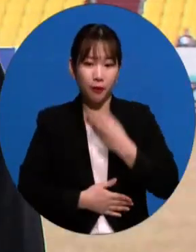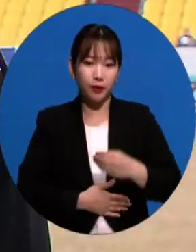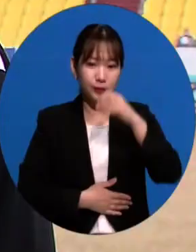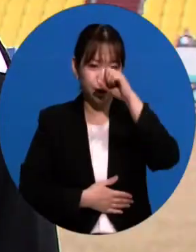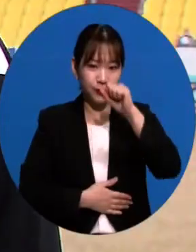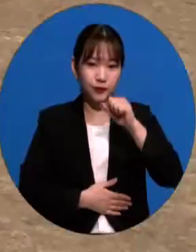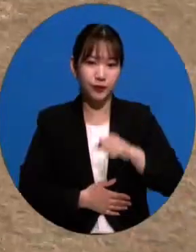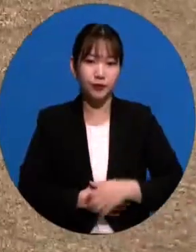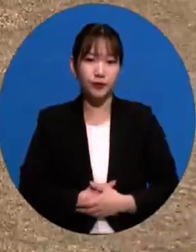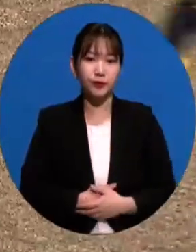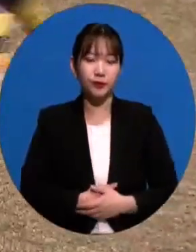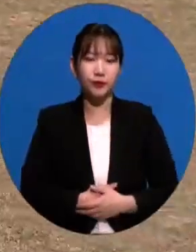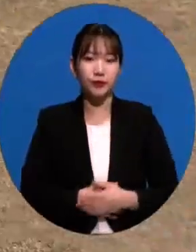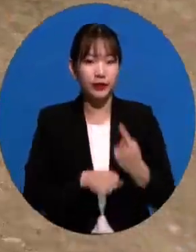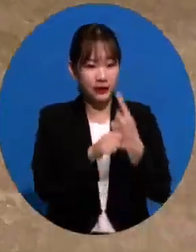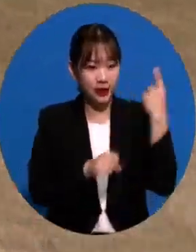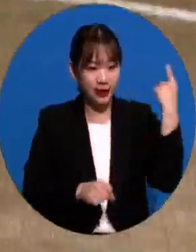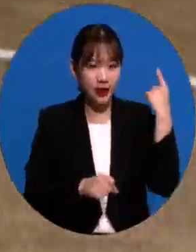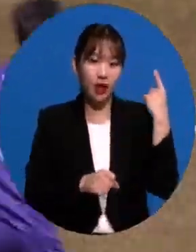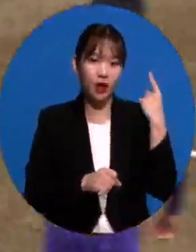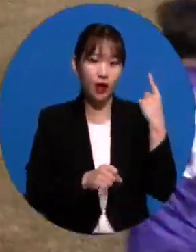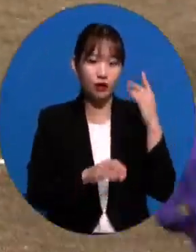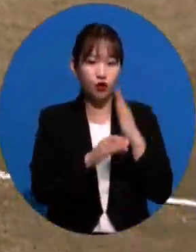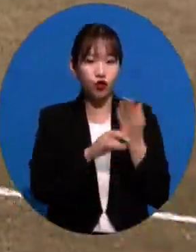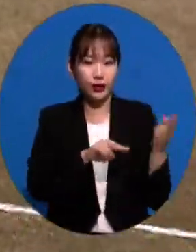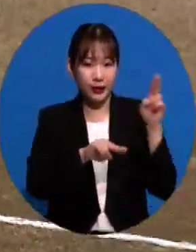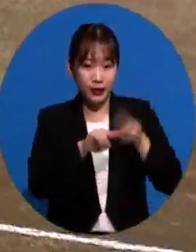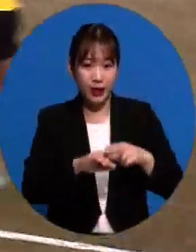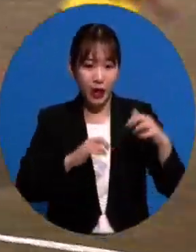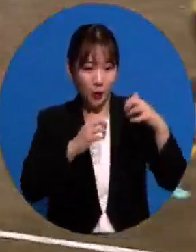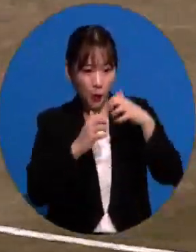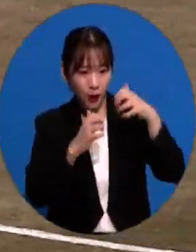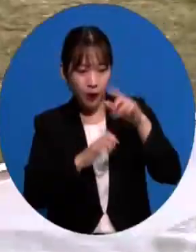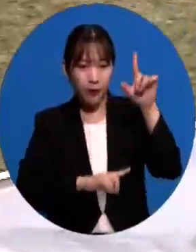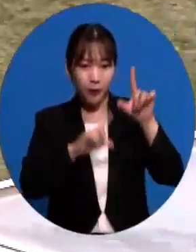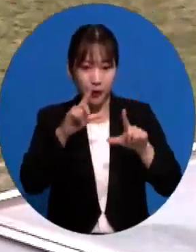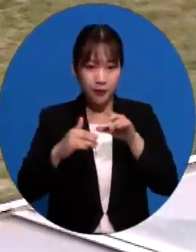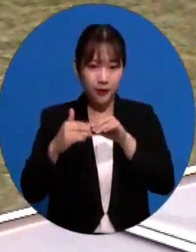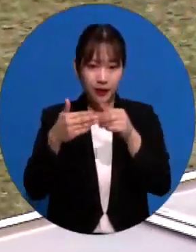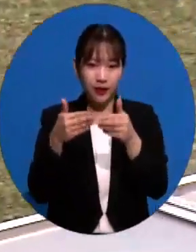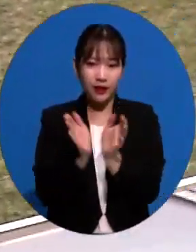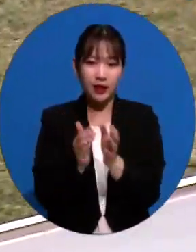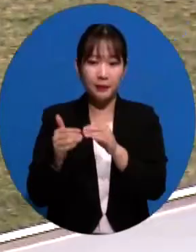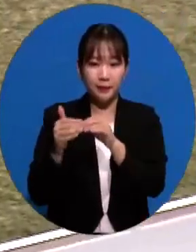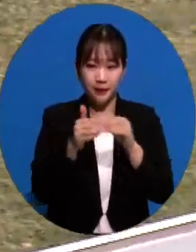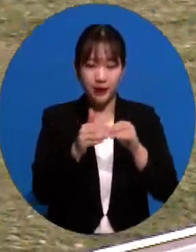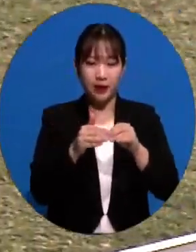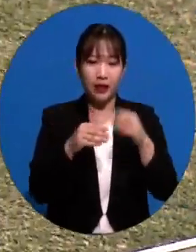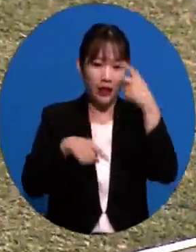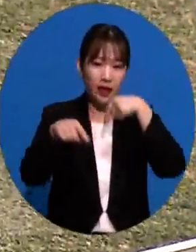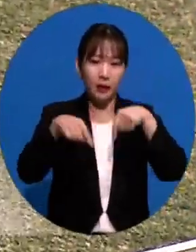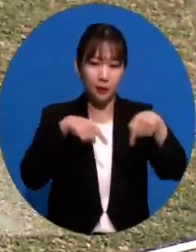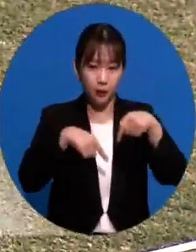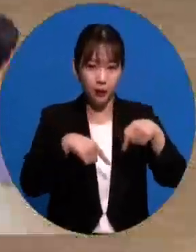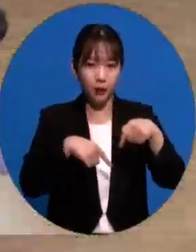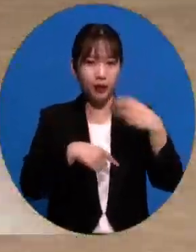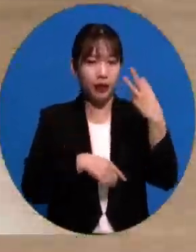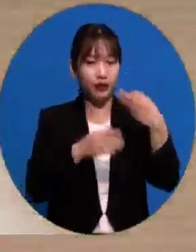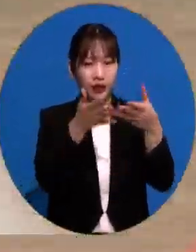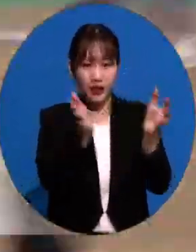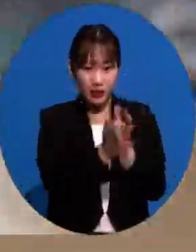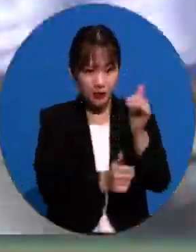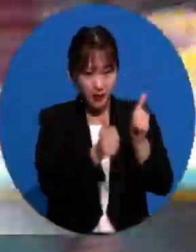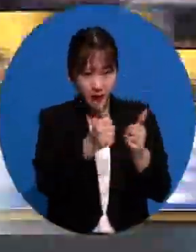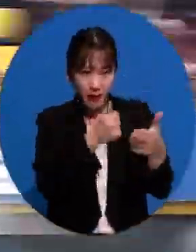좋겠습니다. 지난해 중도 부임해 공격적인 축구로 팀을 이끈 이장관 감독. 13개 팀 체제가 돼 어느